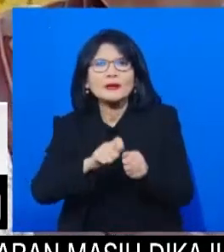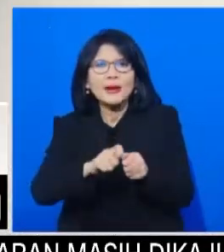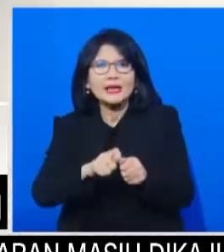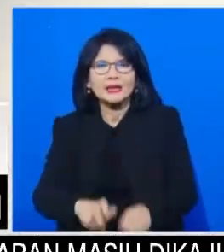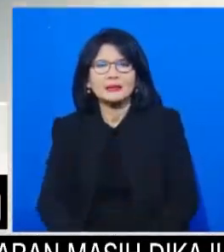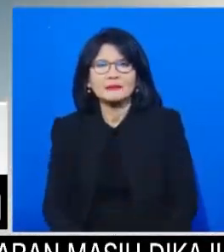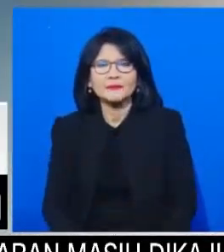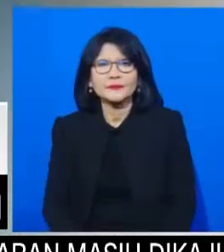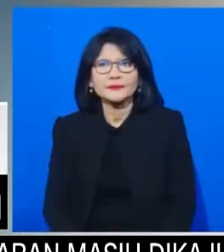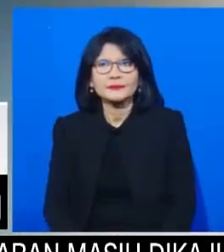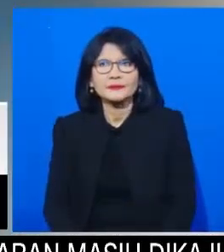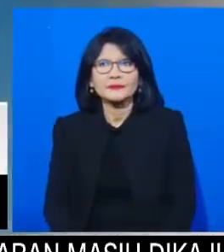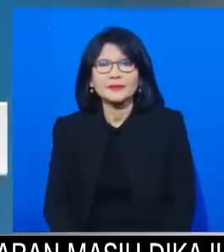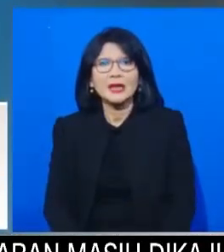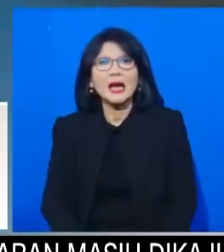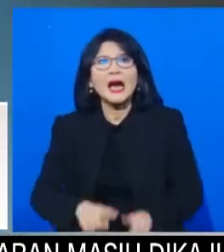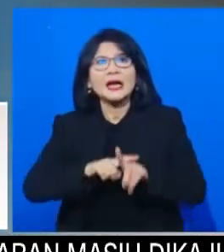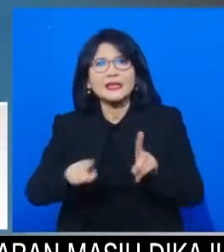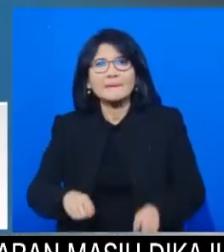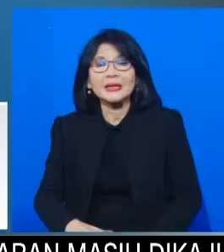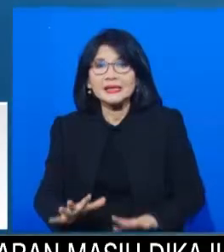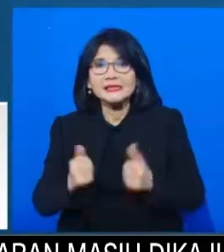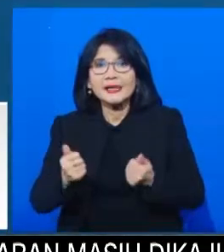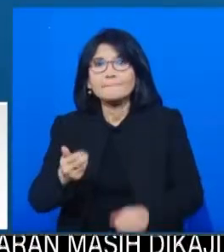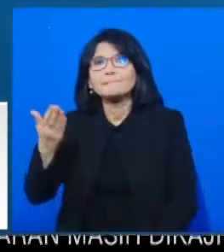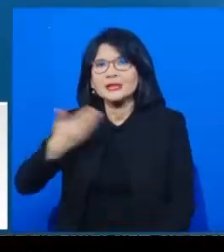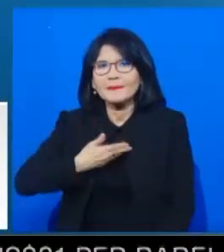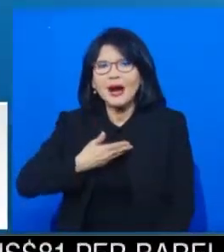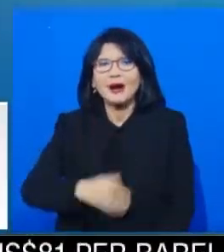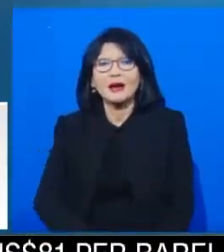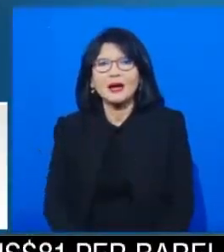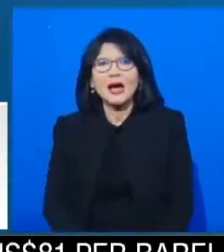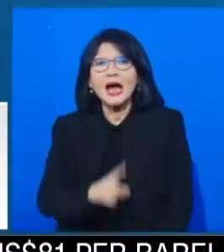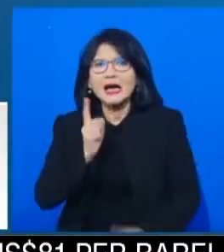tersebut. Meski begitu, pihaknya menyatakan siap menerima komplain jika